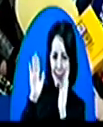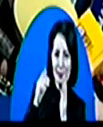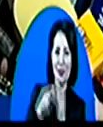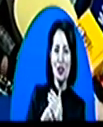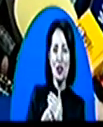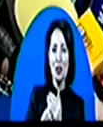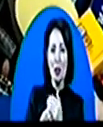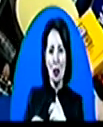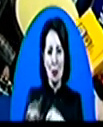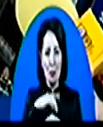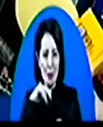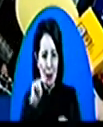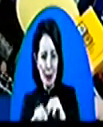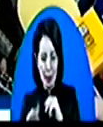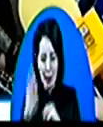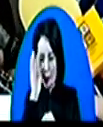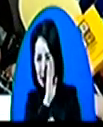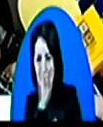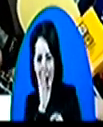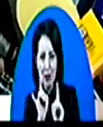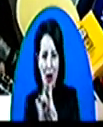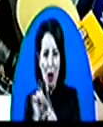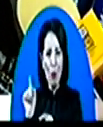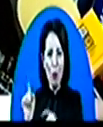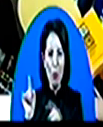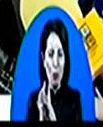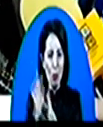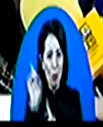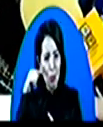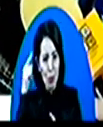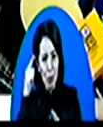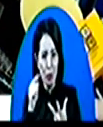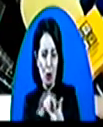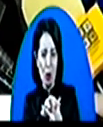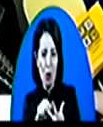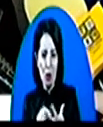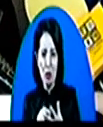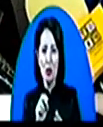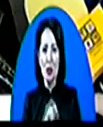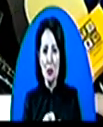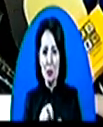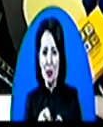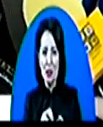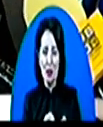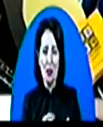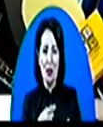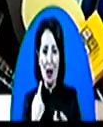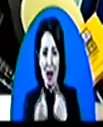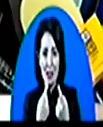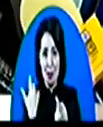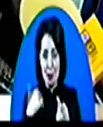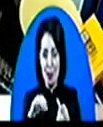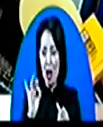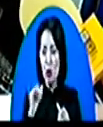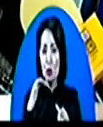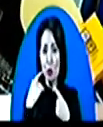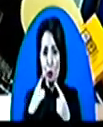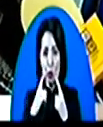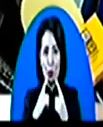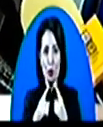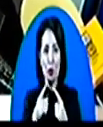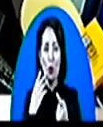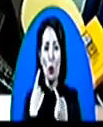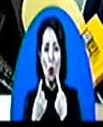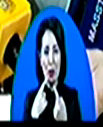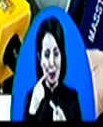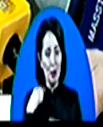нүүгэрлэл биднийг тагнаж чагнаж байна гэж ботсон учраас хоорондоо бичгээр харилцажсэн аюулгүйн зөвлөлийн хурлыг би бас тодорхой санаж